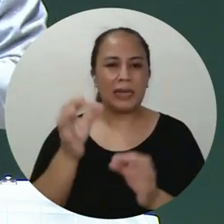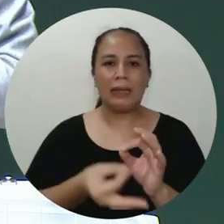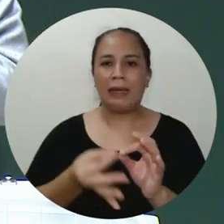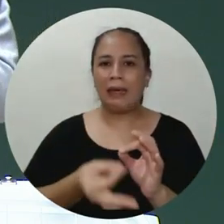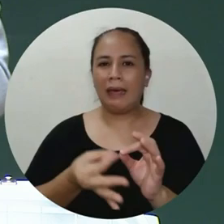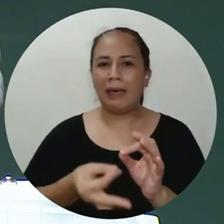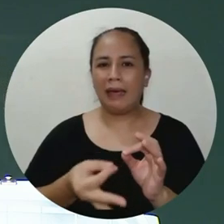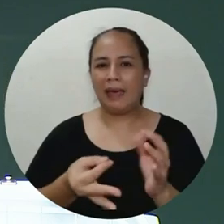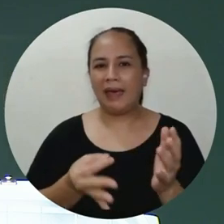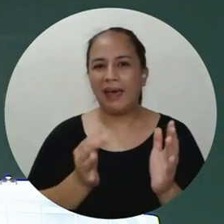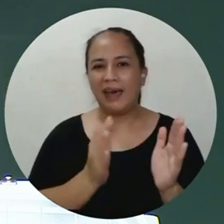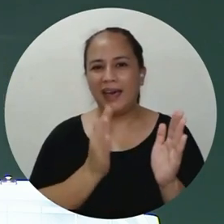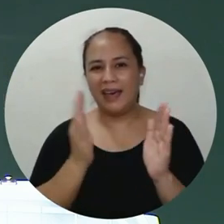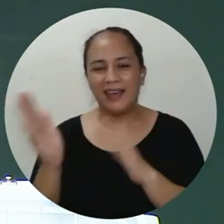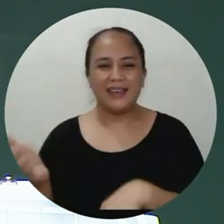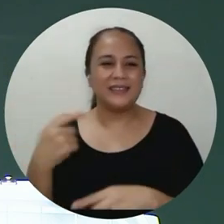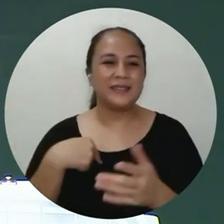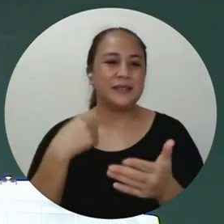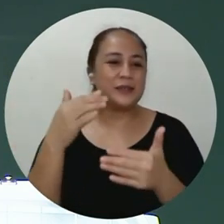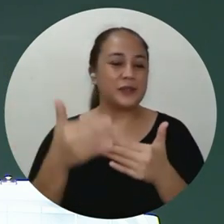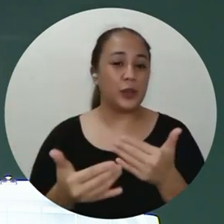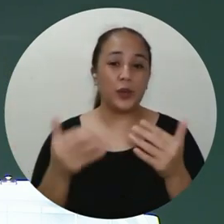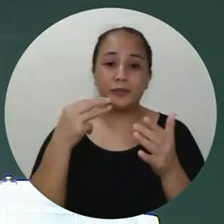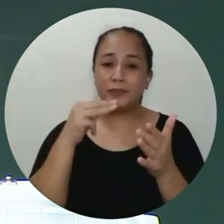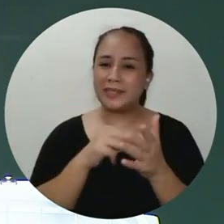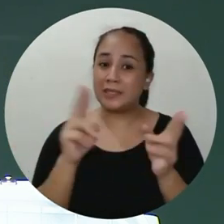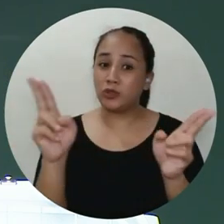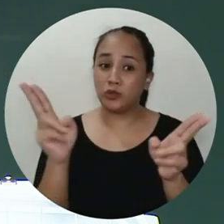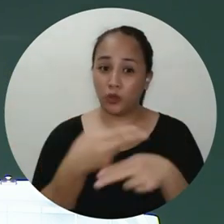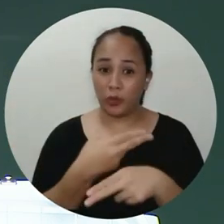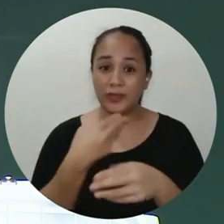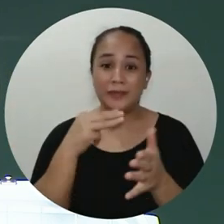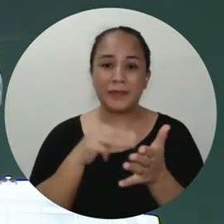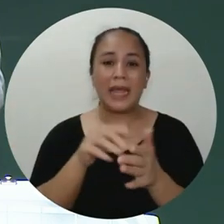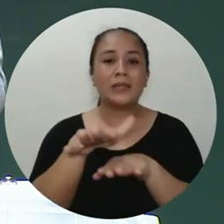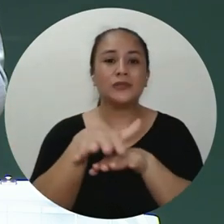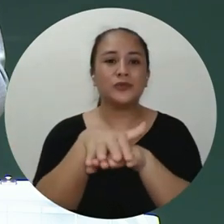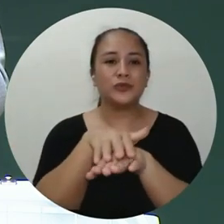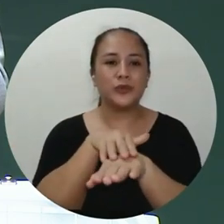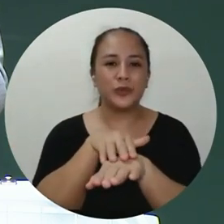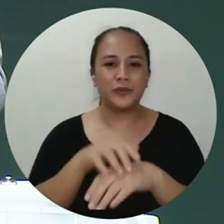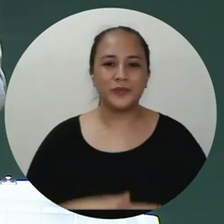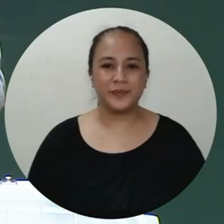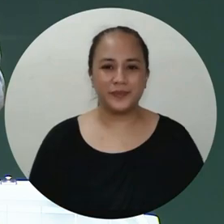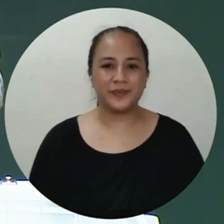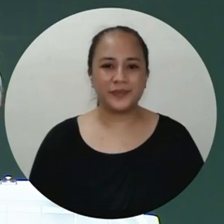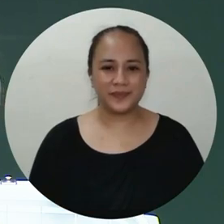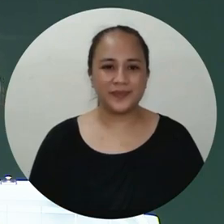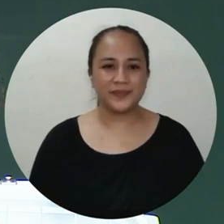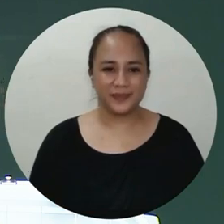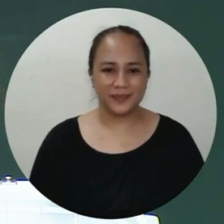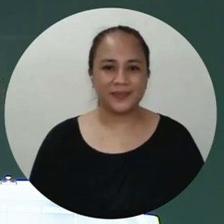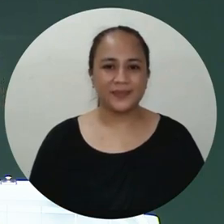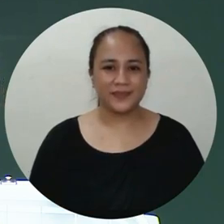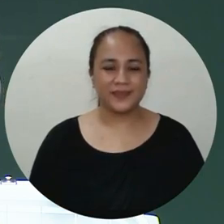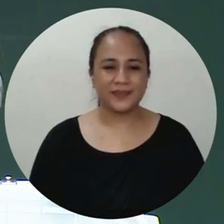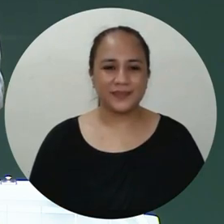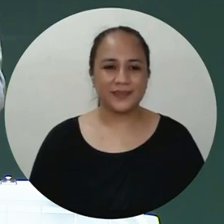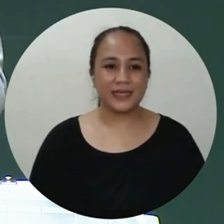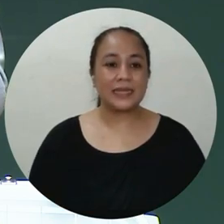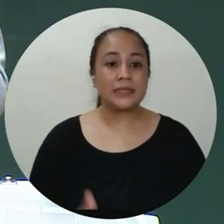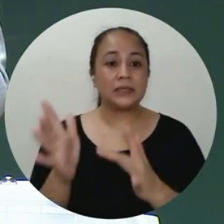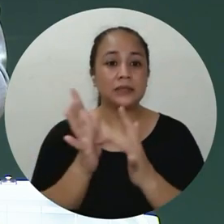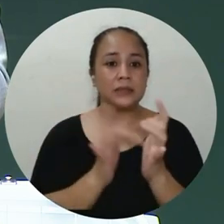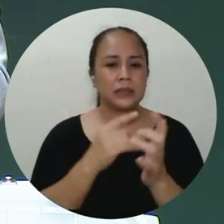delivered very well. So for this message, I will keep it short and slow. 예수님께서 놀라운 말씀하셨어요. Jesus said